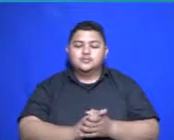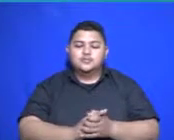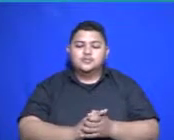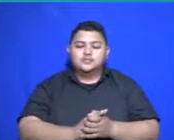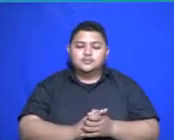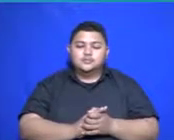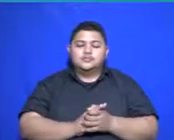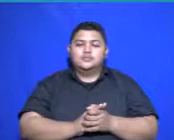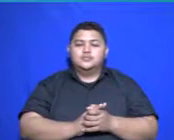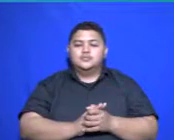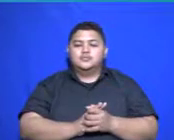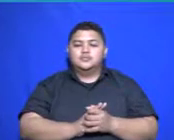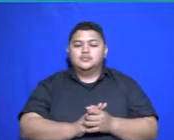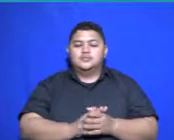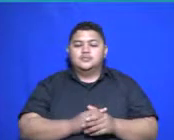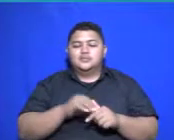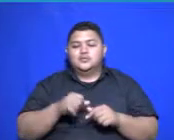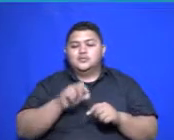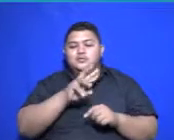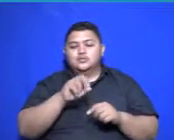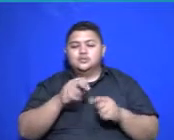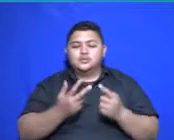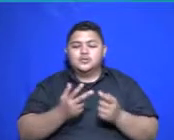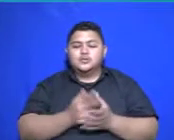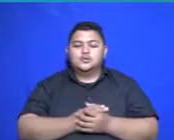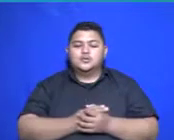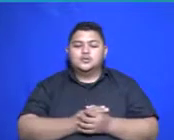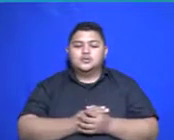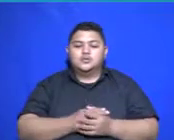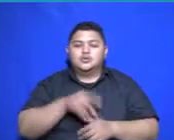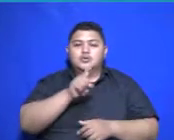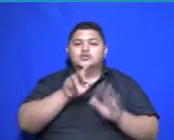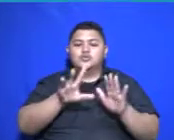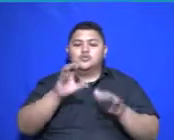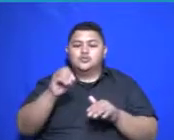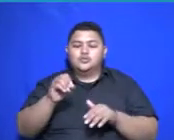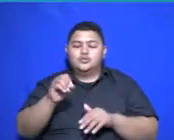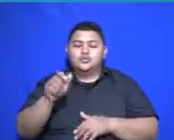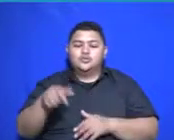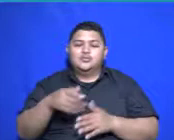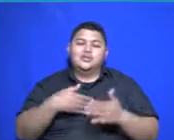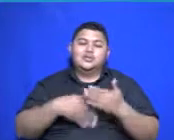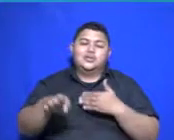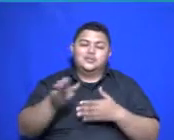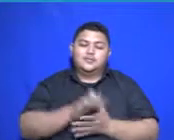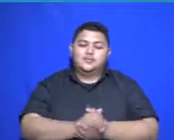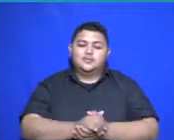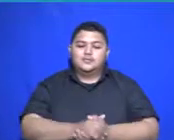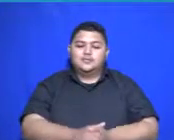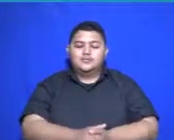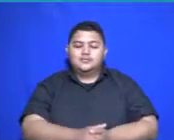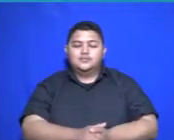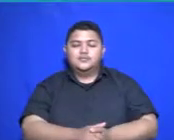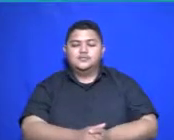2015 14 orang, dan sekarang 2019-18 sudah ada 190 yang nanti akan juga menyusul tahun berikutnya. Yang